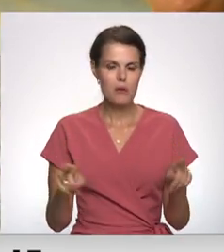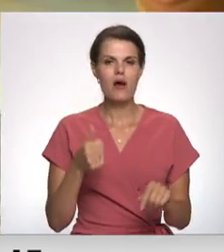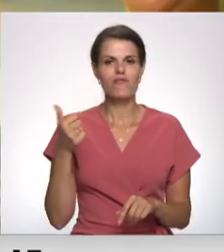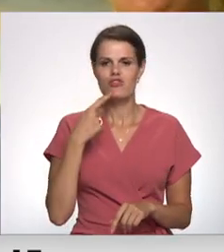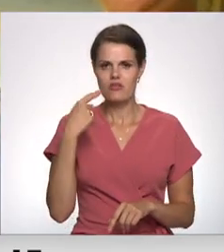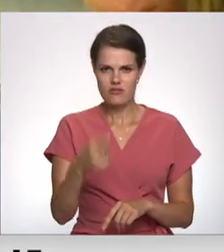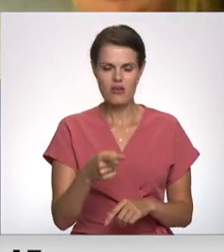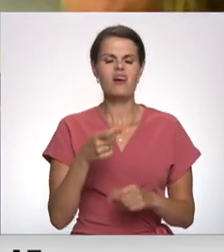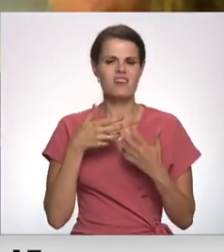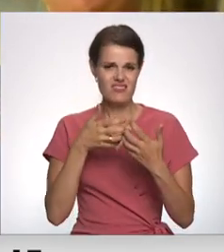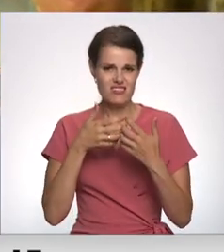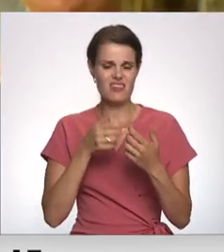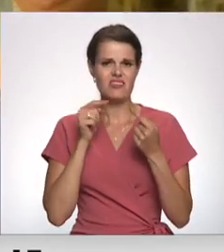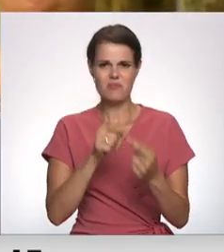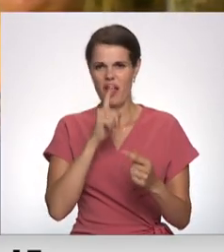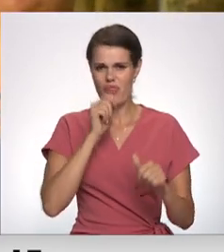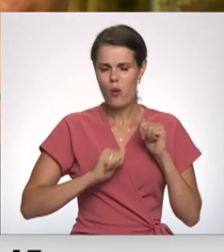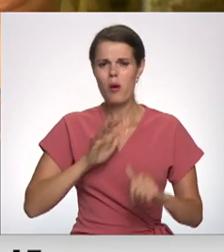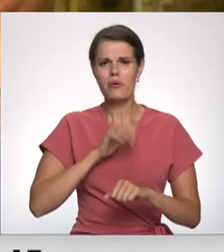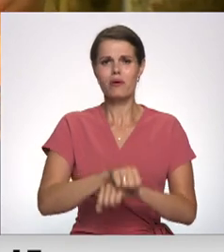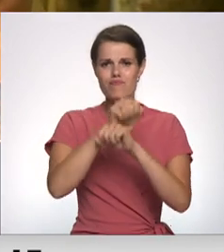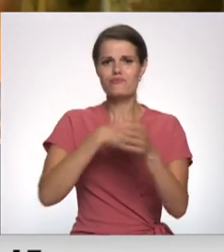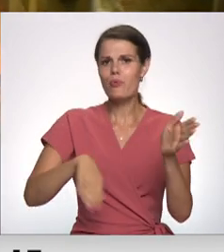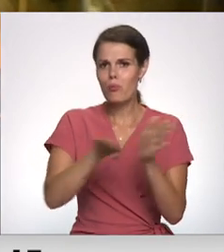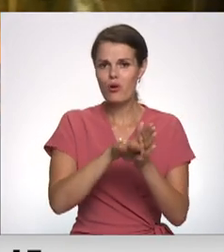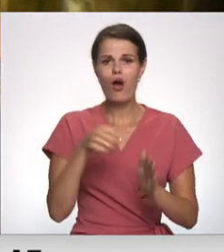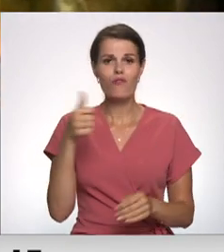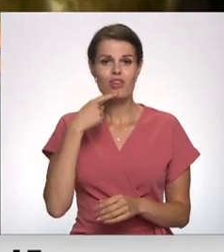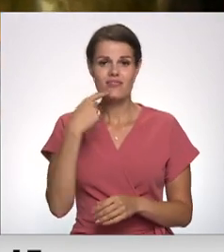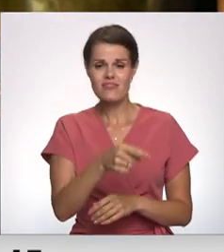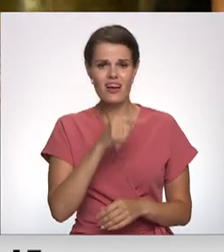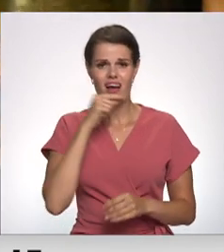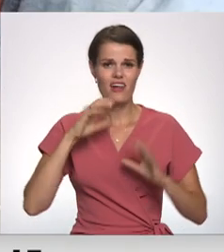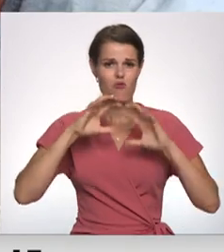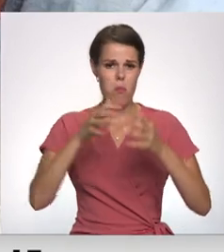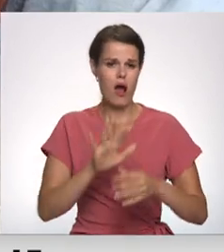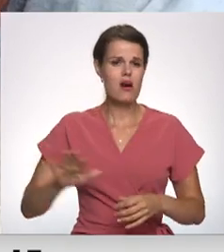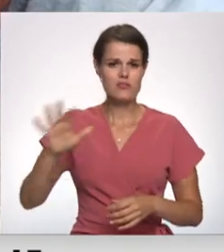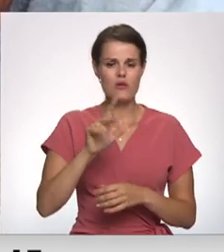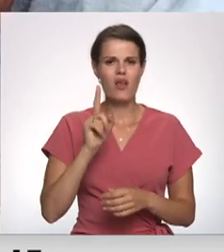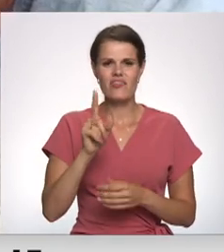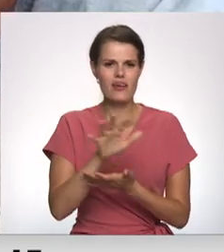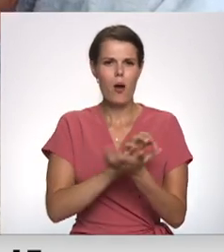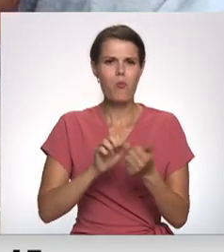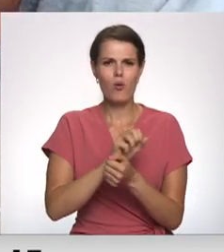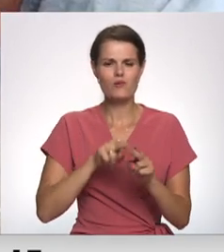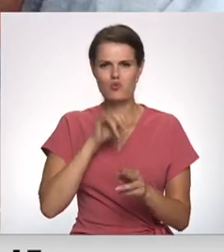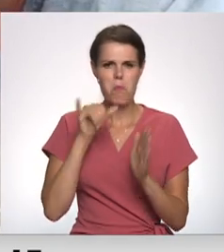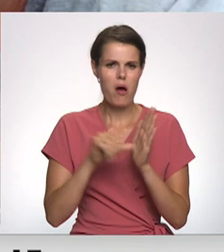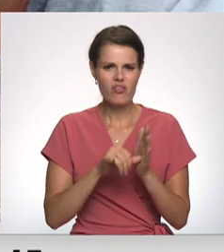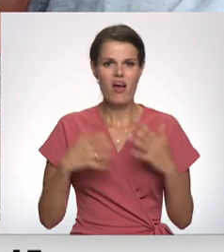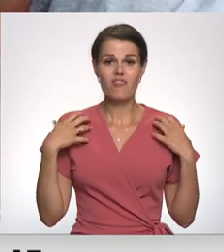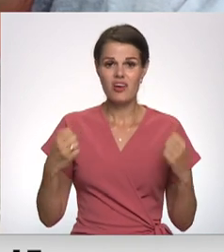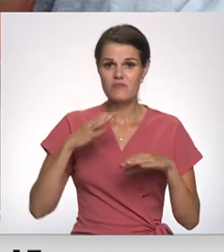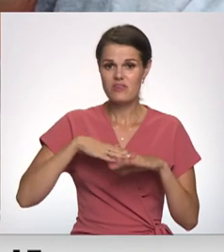ka cīnījies par netaisnību, gājis uz mītiņiem. Viņš saka, Krievu pasaule Luhanskā ir tikai posts un bandītisms.